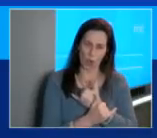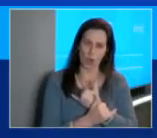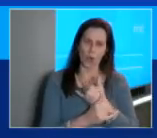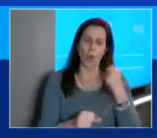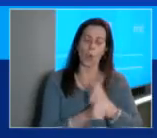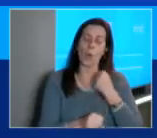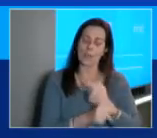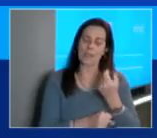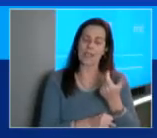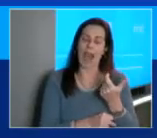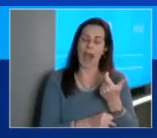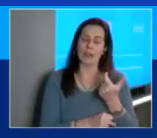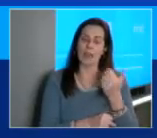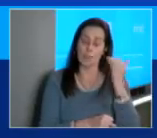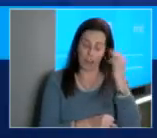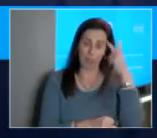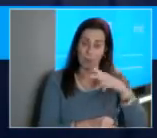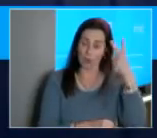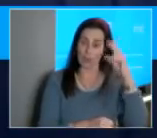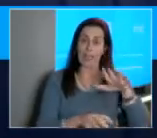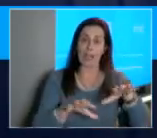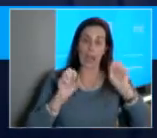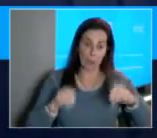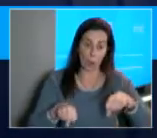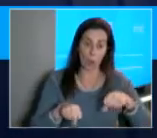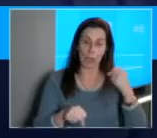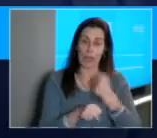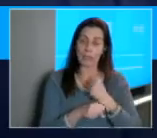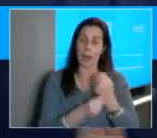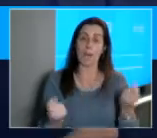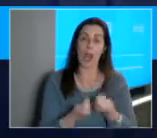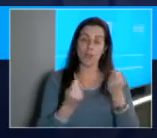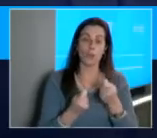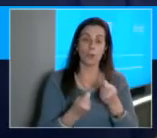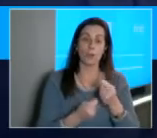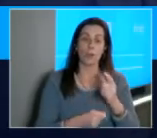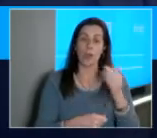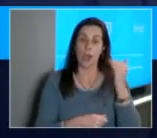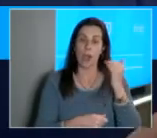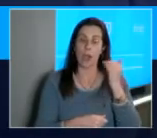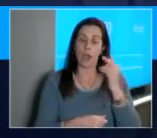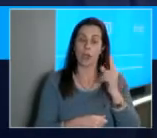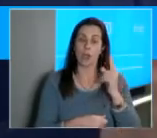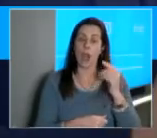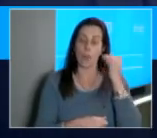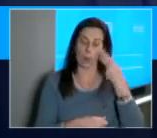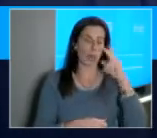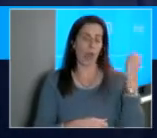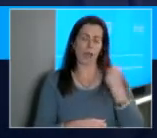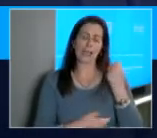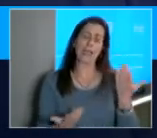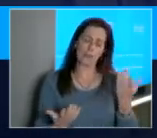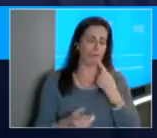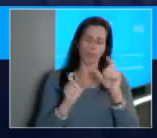אחד בבית הלבן, שממנו הבין שהוא יכול להחיל את הריבונות עכשיו, עשה איזשהו תרגיל בחירות. הצד השני היה יותר חזק, של קושנר וגם של